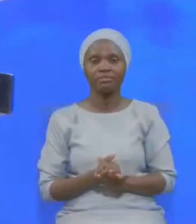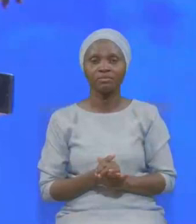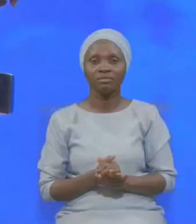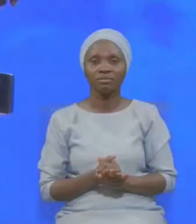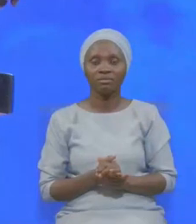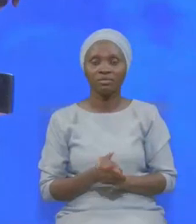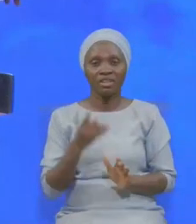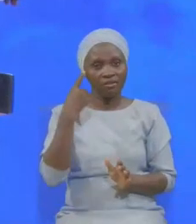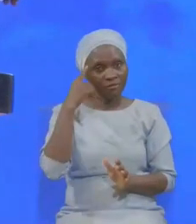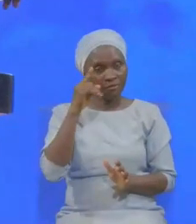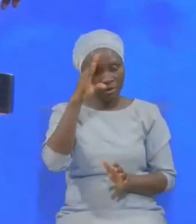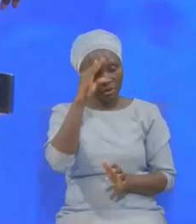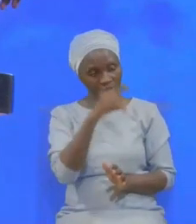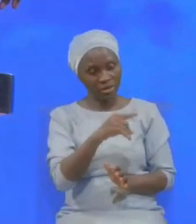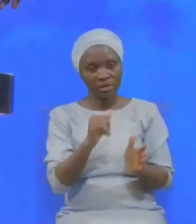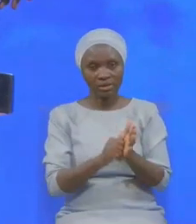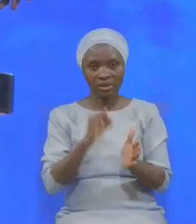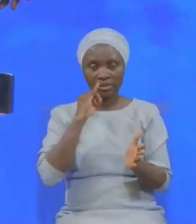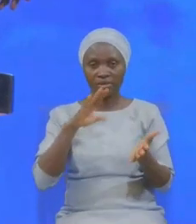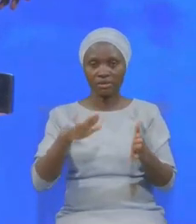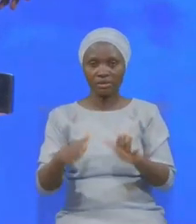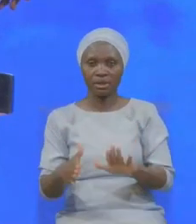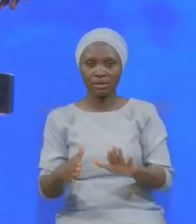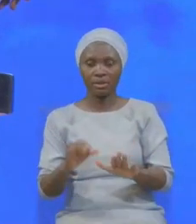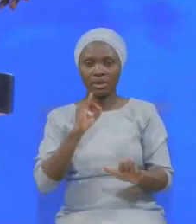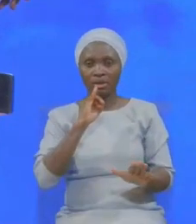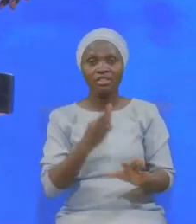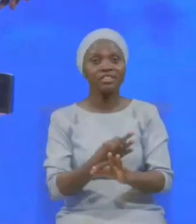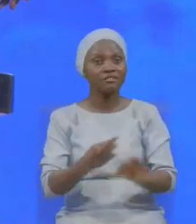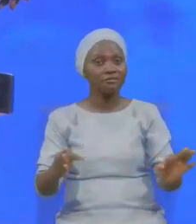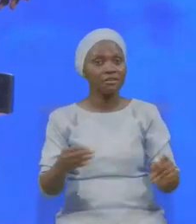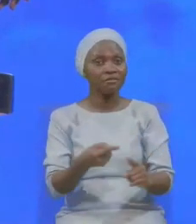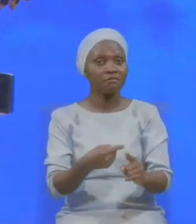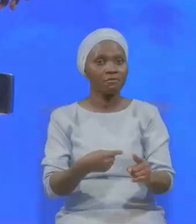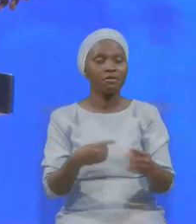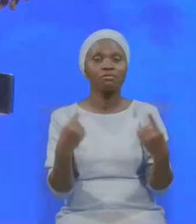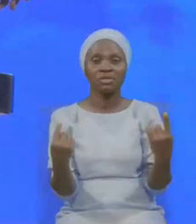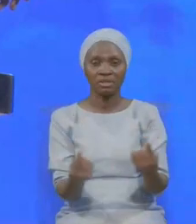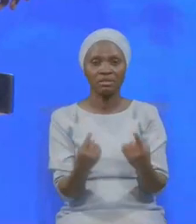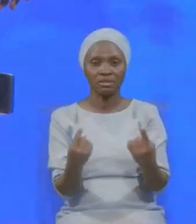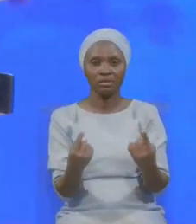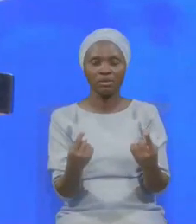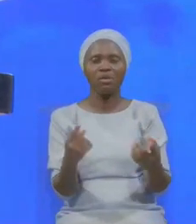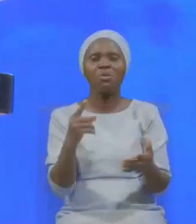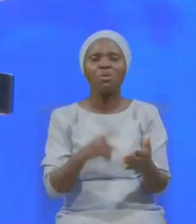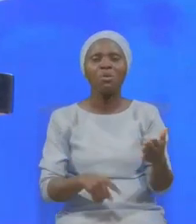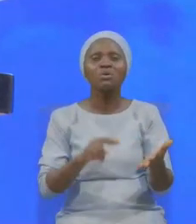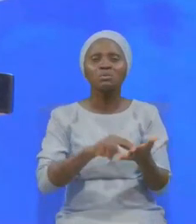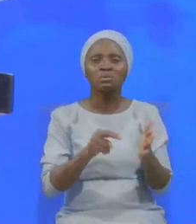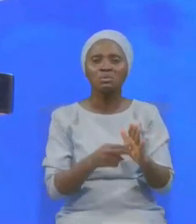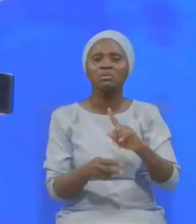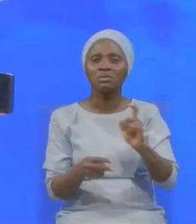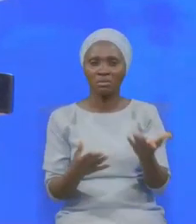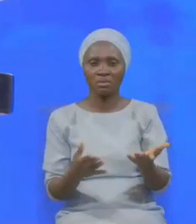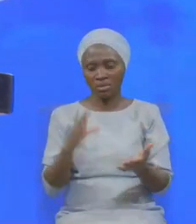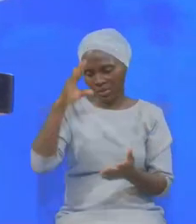verset 7. Car celui qui est mort est libre du péché. Qu'est-ce que cela veut dire?